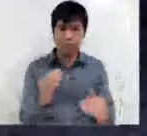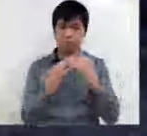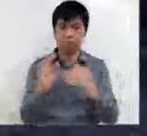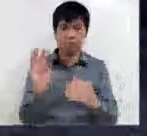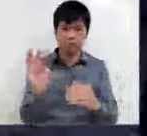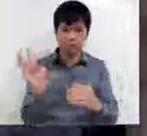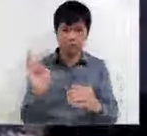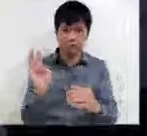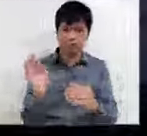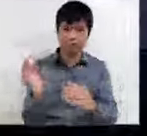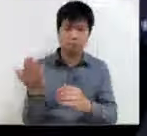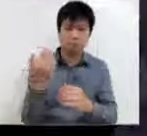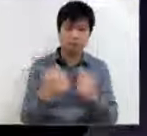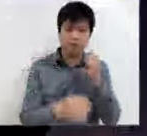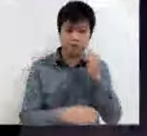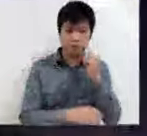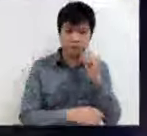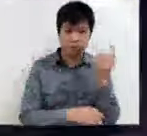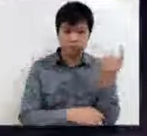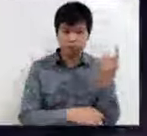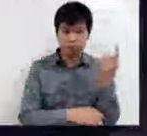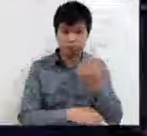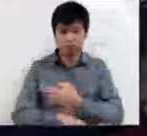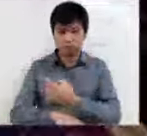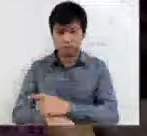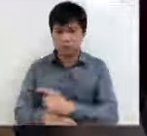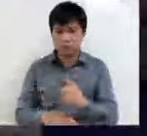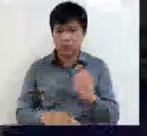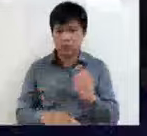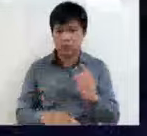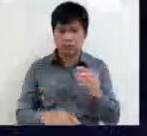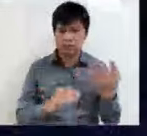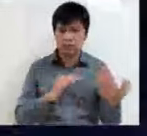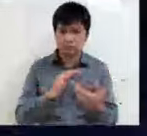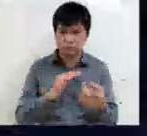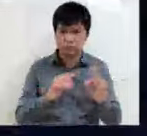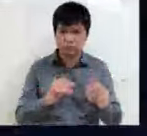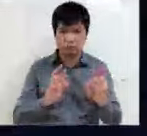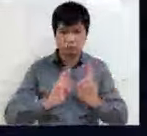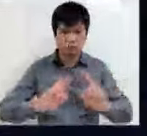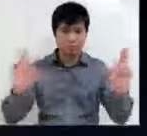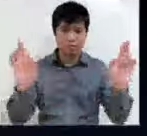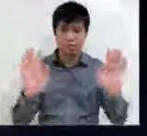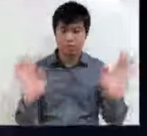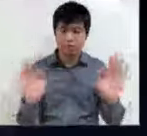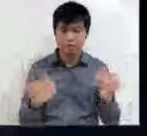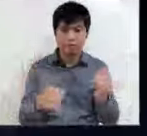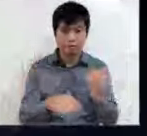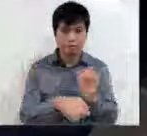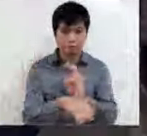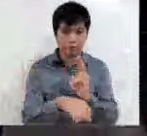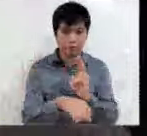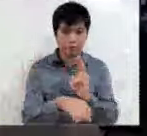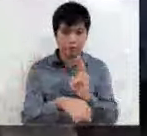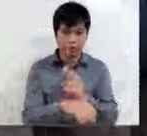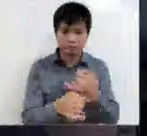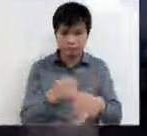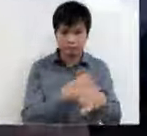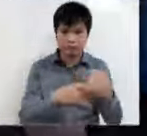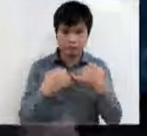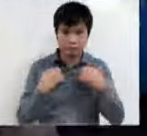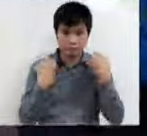lamang dito sa Divisoria para iwas sa berya, maging alerto. Huwag na magsuot ng mga alahas at huwag na rin doon magsama ng mga bata. Kung hindi naman may